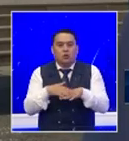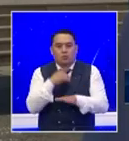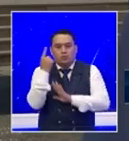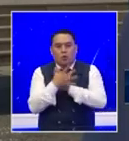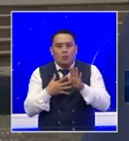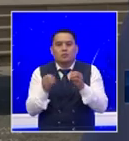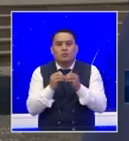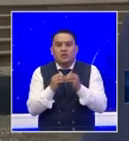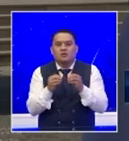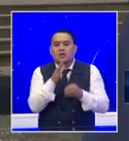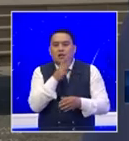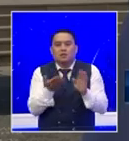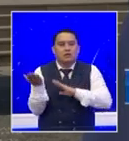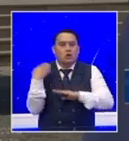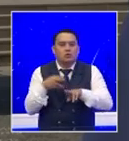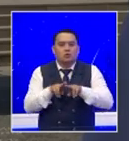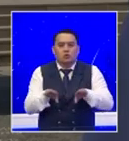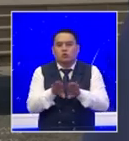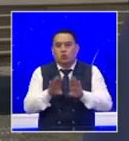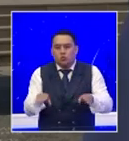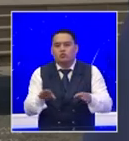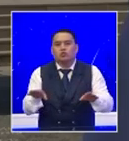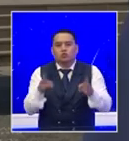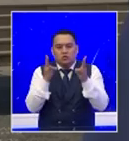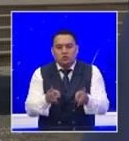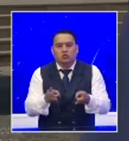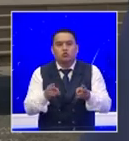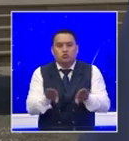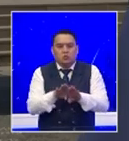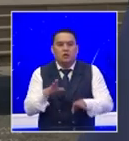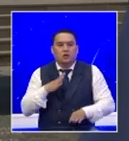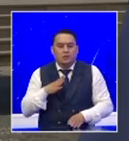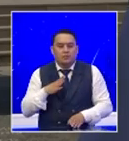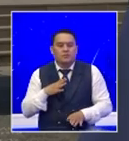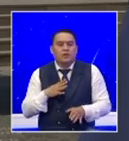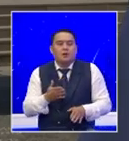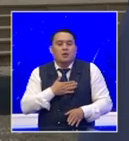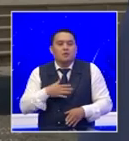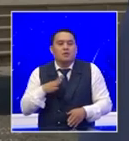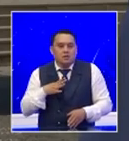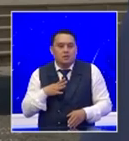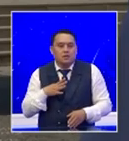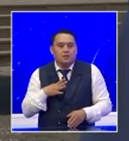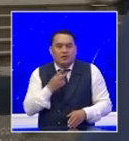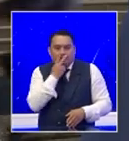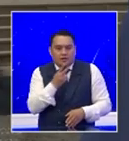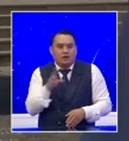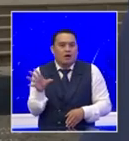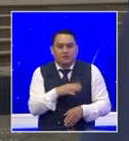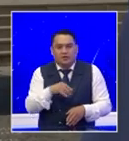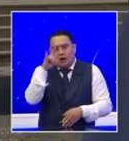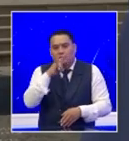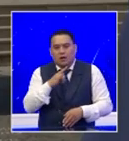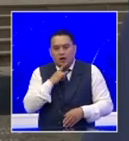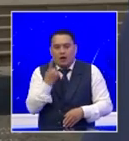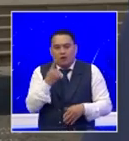10 лет тому назад такой случай произошел и у нас. Мы были свидетелями, как все казахстанцы,